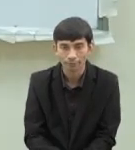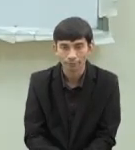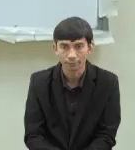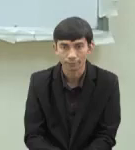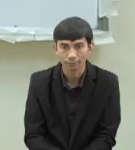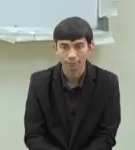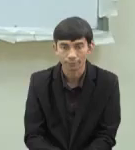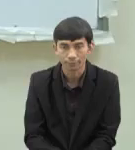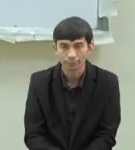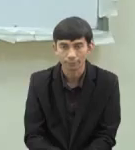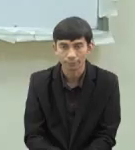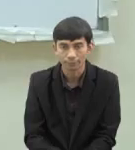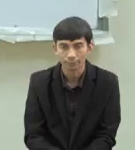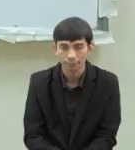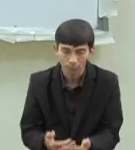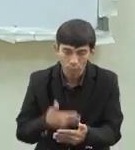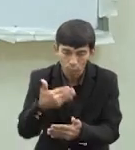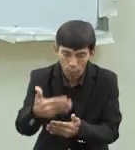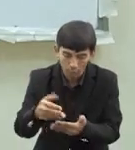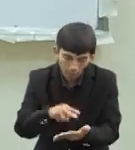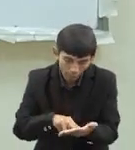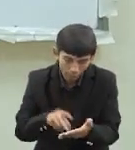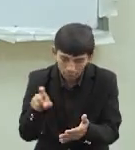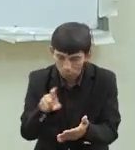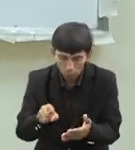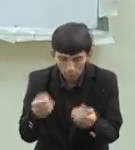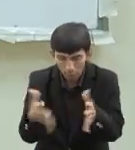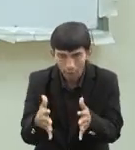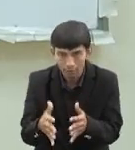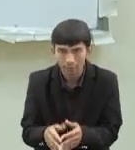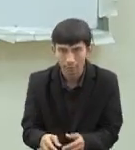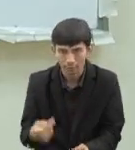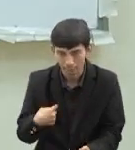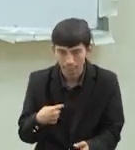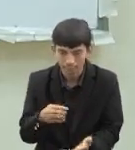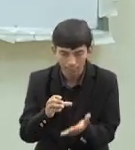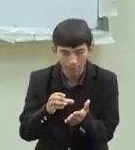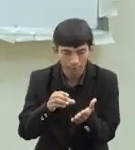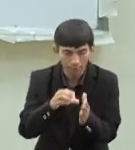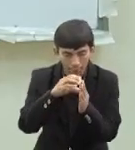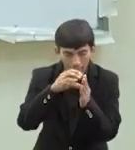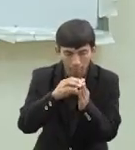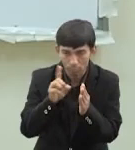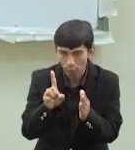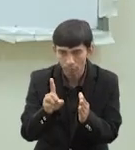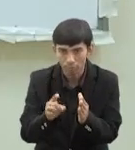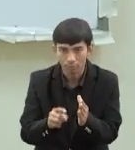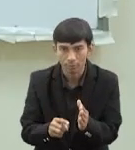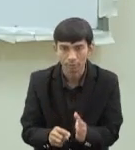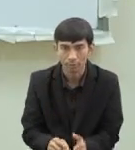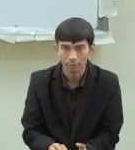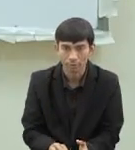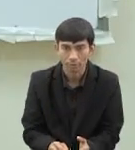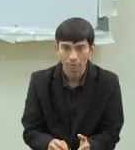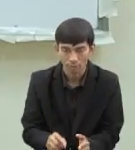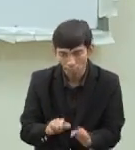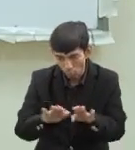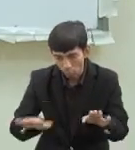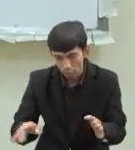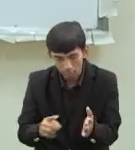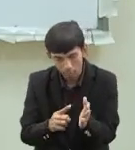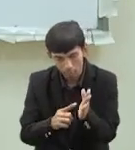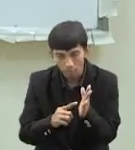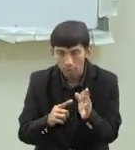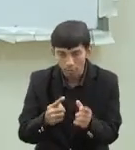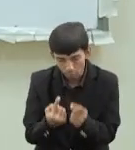Con tràn, bần tọa bì con bàn ăn xâm nuôi cho mấy nẹ cổ hai, nẹ khô nâng mịt ạ tà bọt mối. Xong con thiêm tọa nâng ca sạp cho mấy nẹ cổ nè